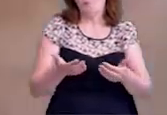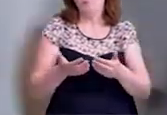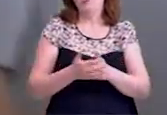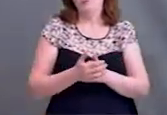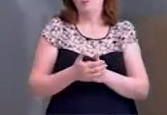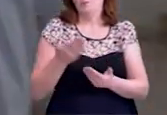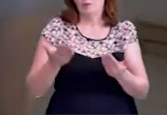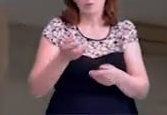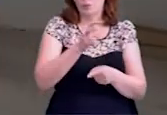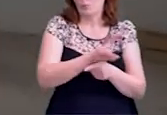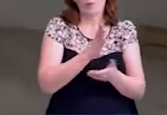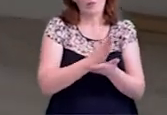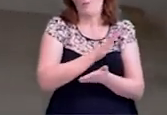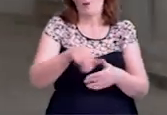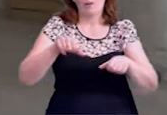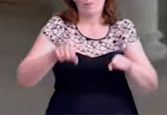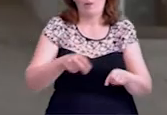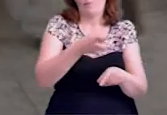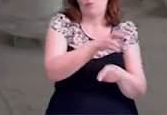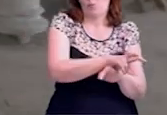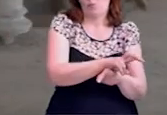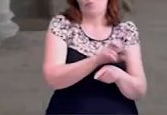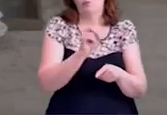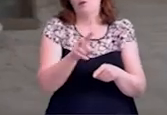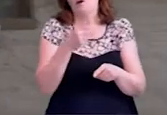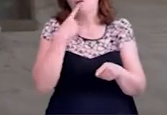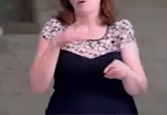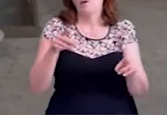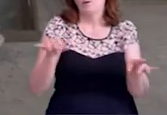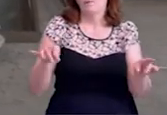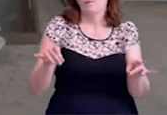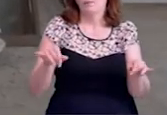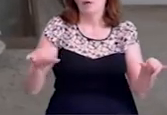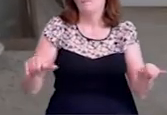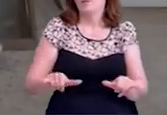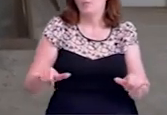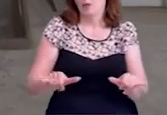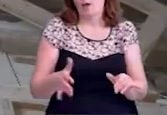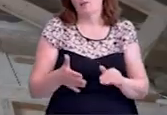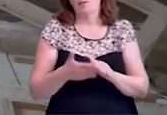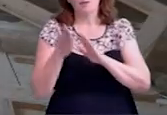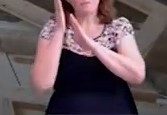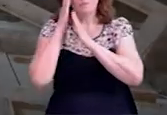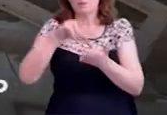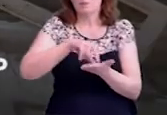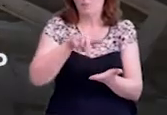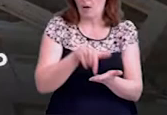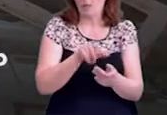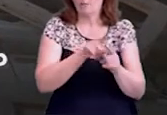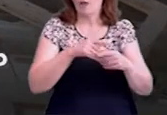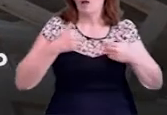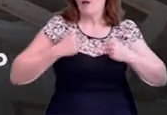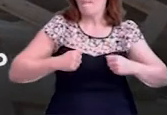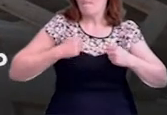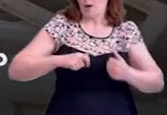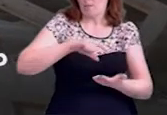як кажучи, не мали такого доступу, звичайно, як до парадної їдальні чи там до парадного вестибюлю. Так зараз виглядає ванна